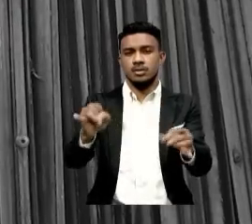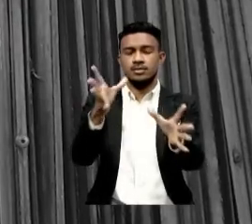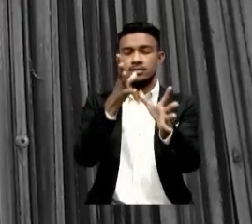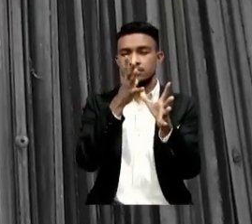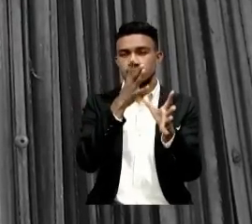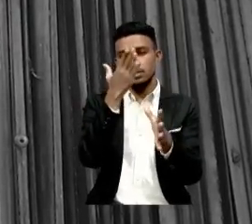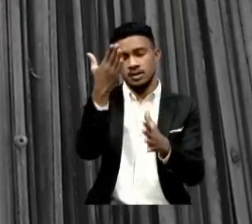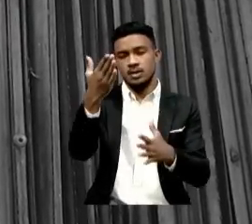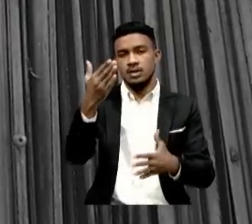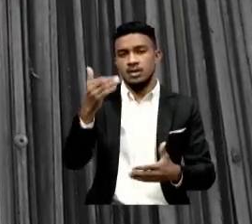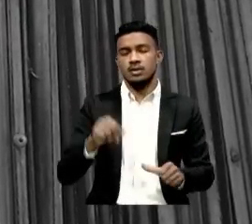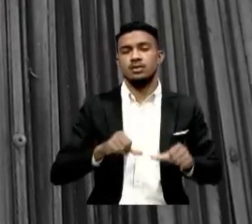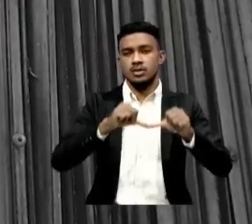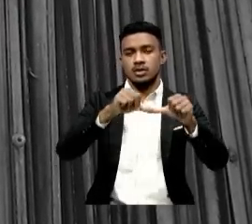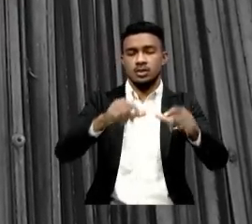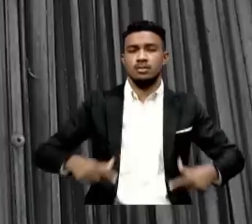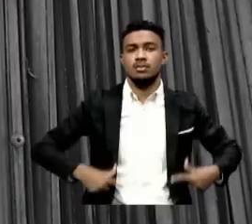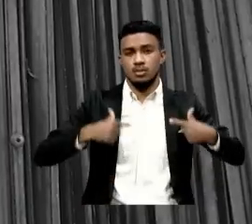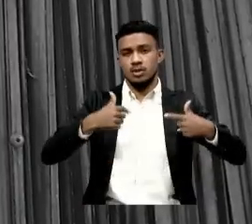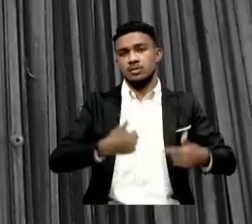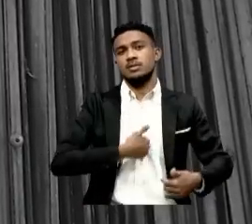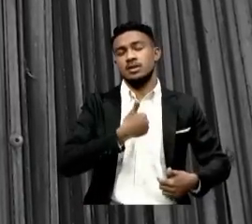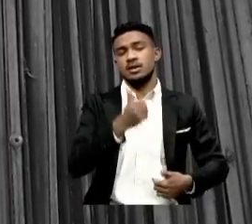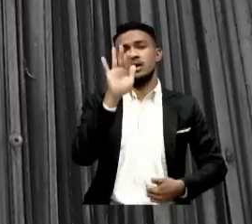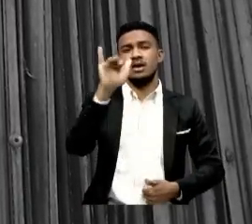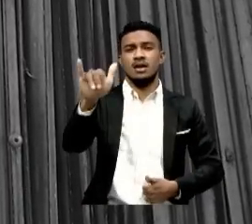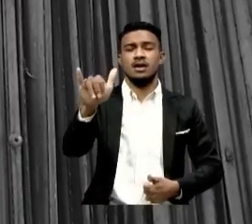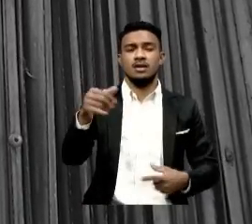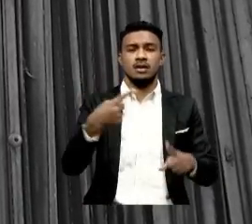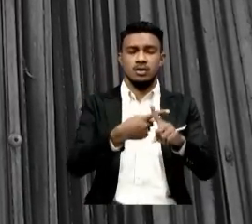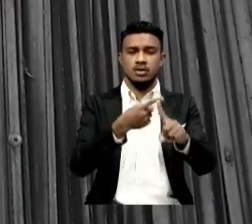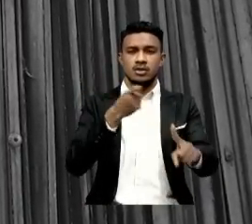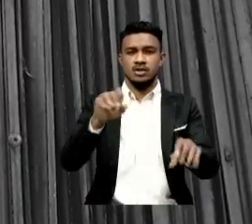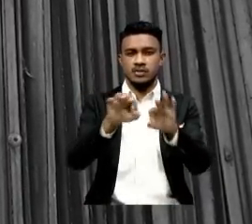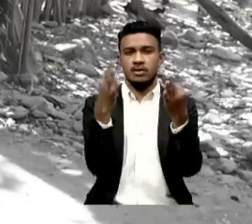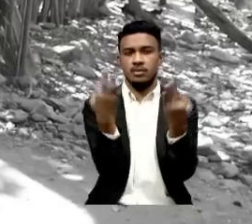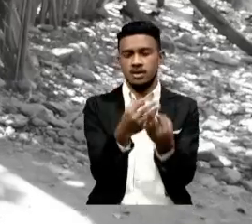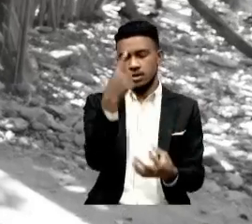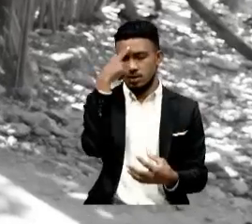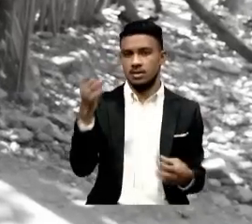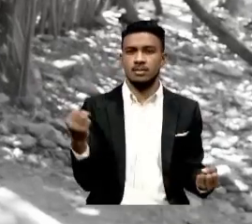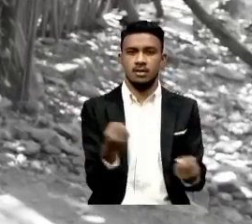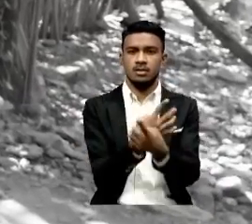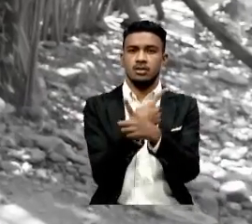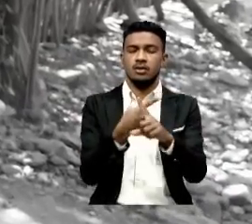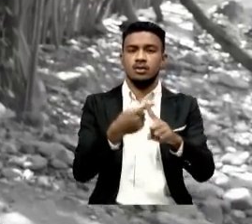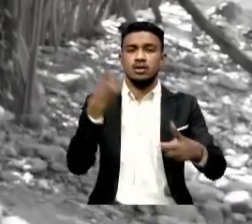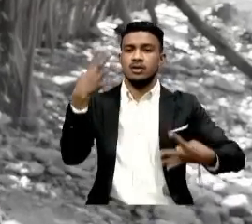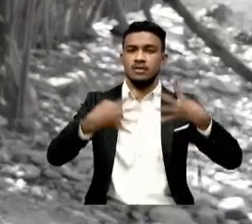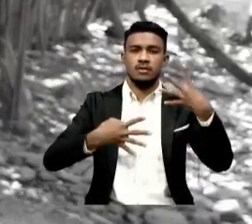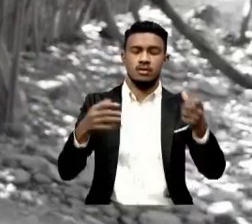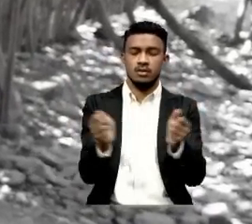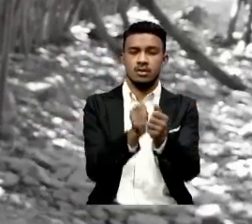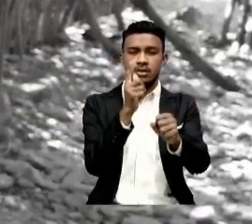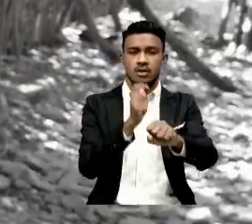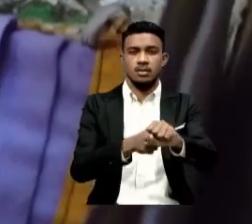Carolina continua moris mesak fali, isola ang husi familia, tamba traumático husi funu. Po situação